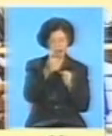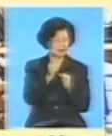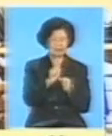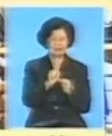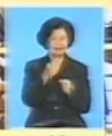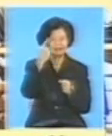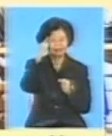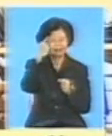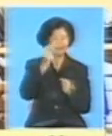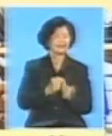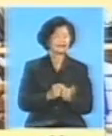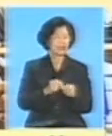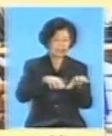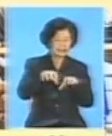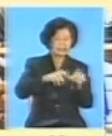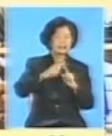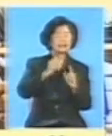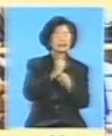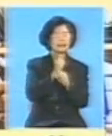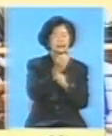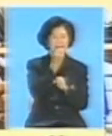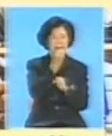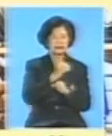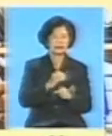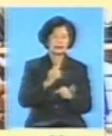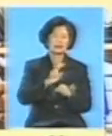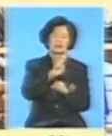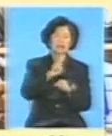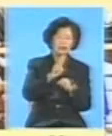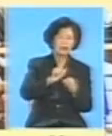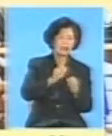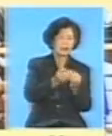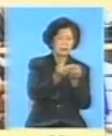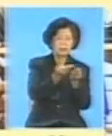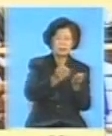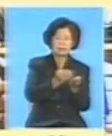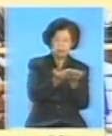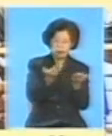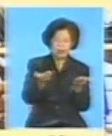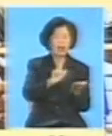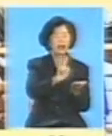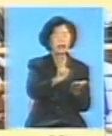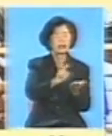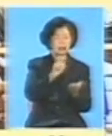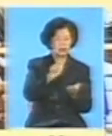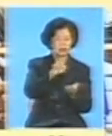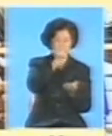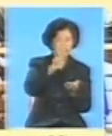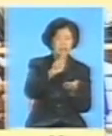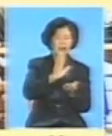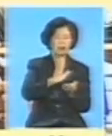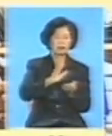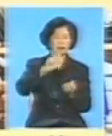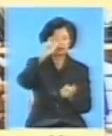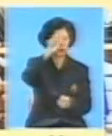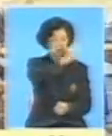นะในเรื่องของการจัดที่ดินทำกินเนี่ยผมคิดว่าเราอย่ามาใช้คำว่าโฉนดโน่นโฉนดนี่กันเลยผมคิดว่าเราต้องเอาแนวพระราชหัวว่าก็คือสากล